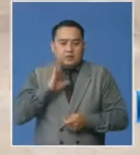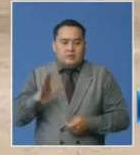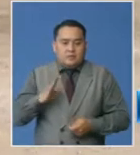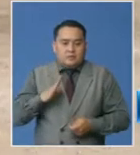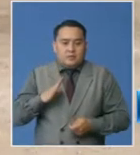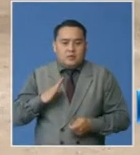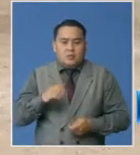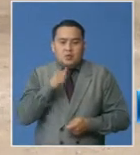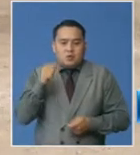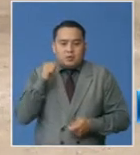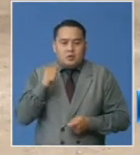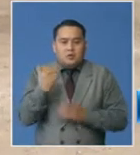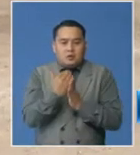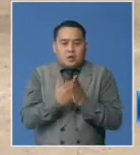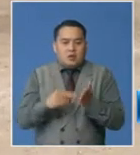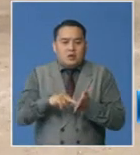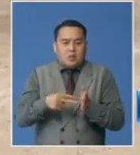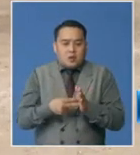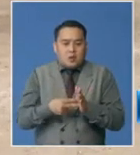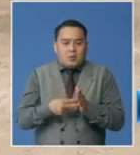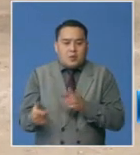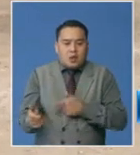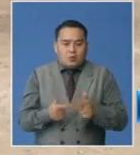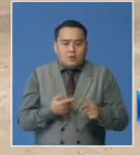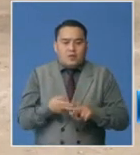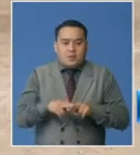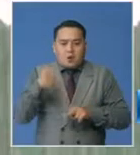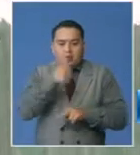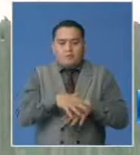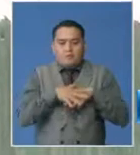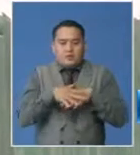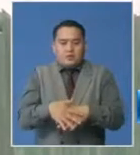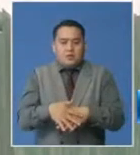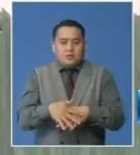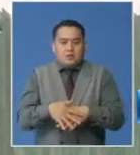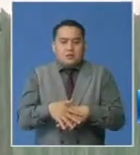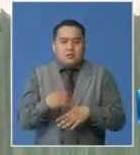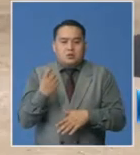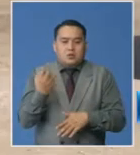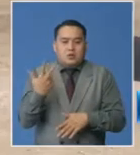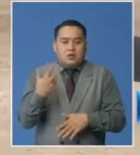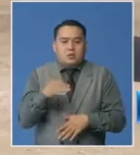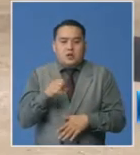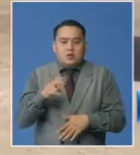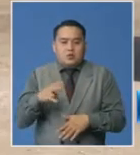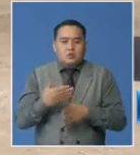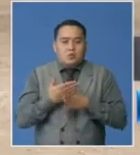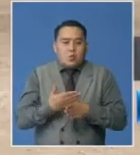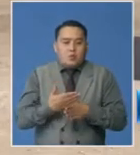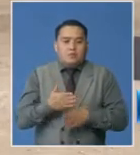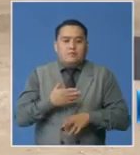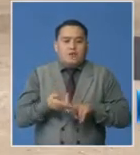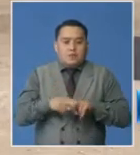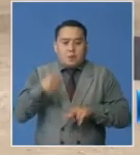В прошлом году проектно-сметная документация подготовили. В этом году выделены 103 миллионов. Благодаря этому в этом